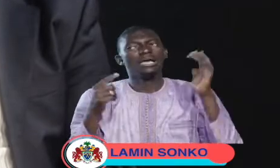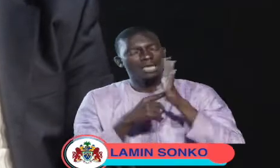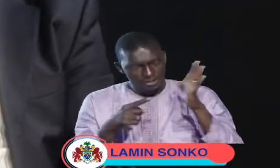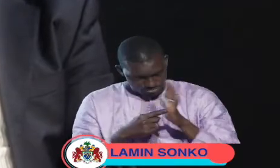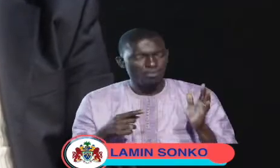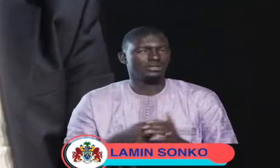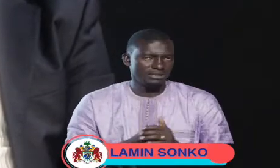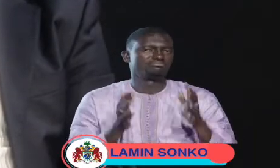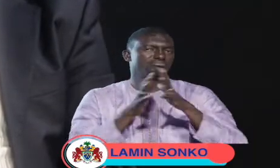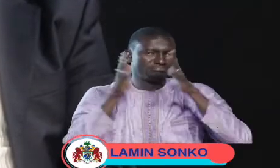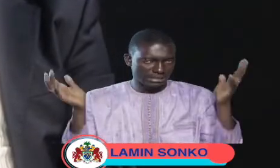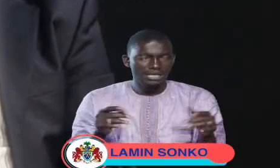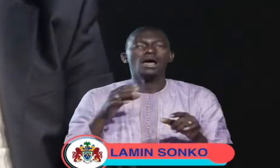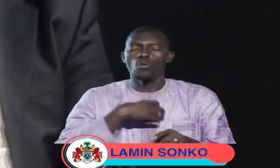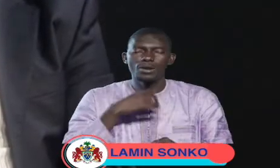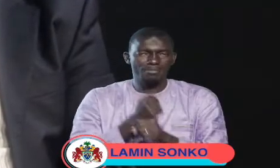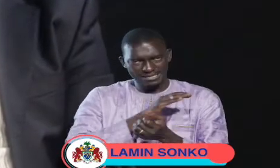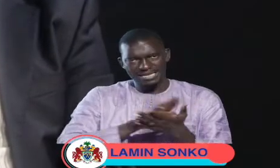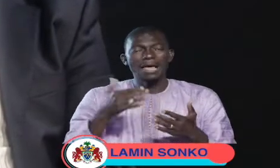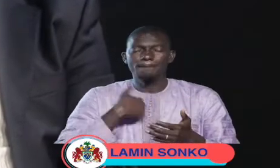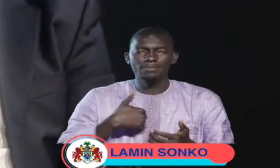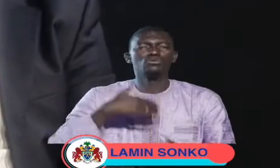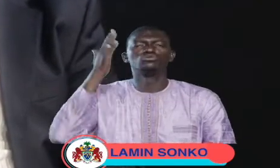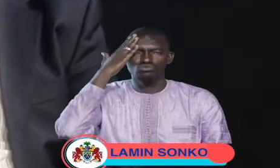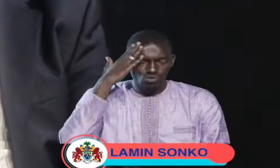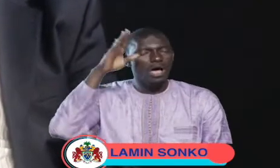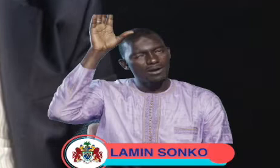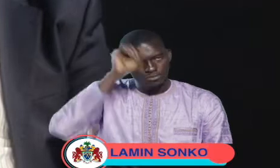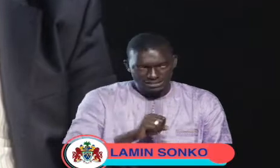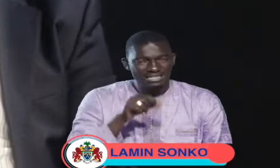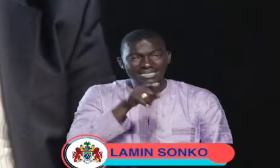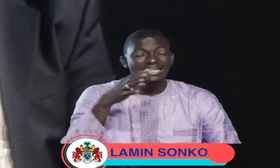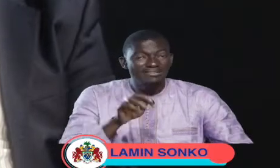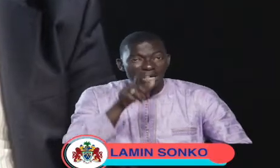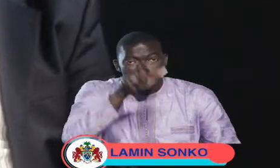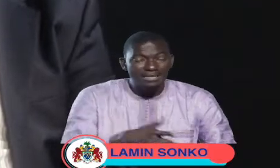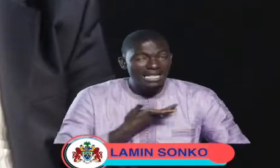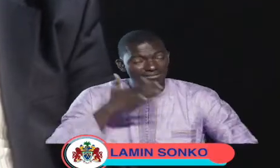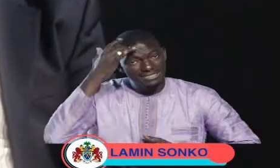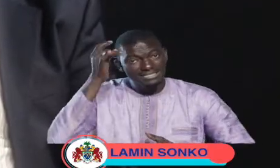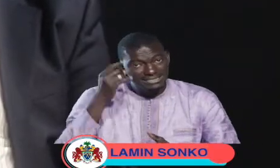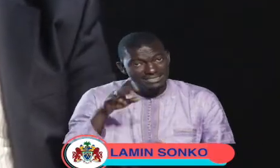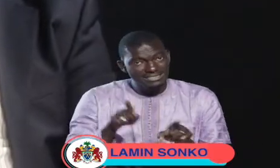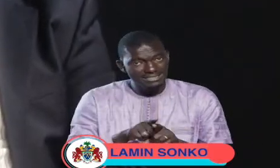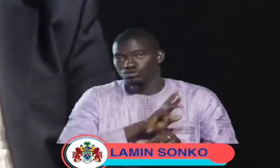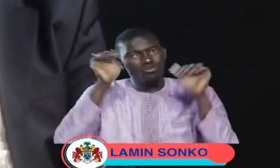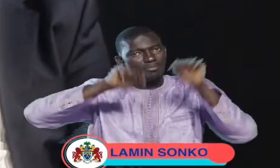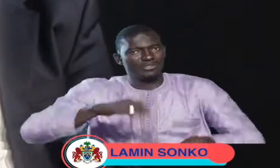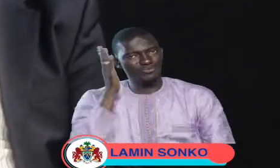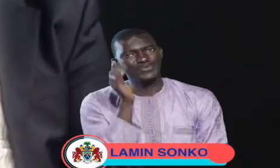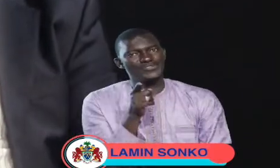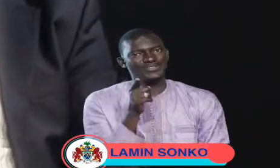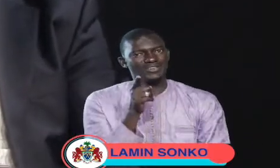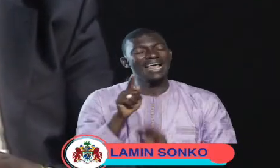bondu nyoto e mol salon ko nin kuran ka so be modola a sarto mari balale ata eta soute no